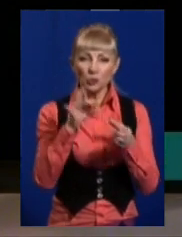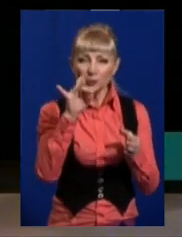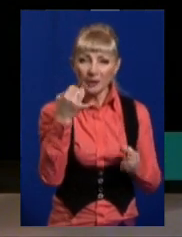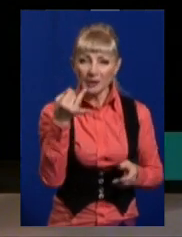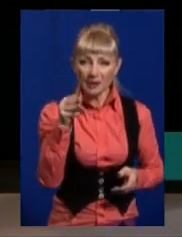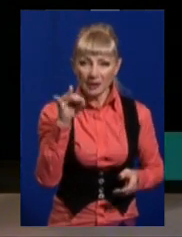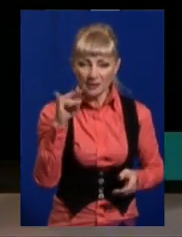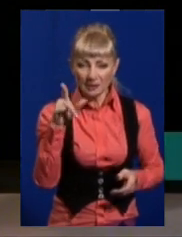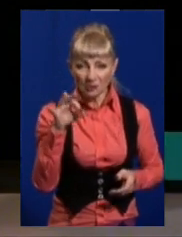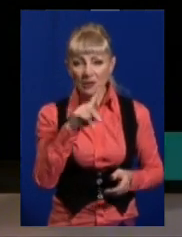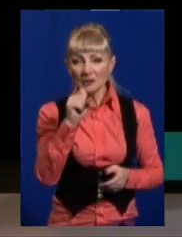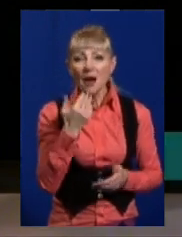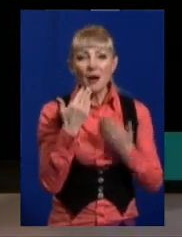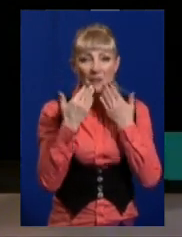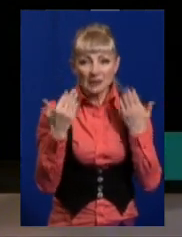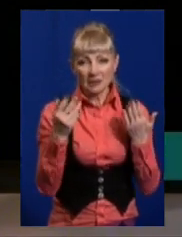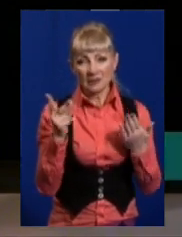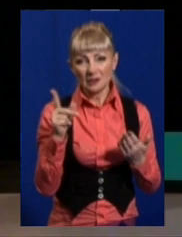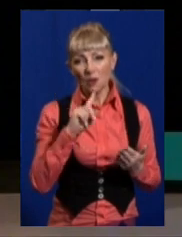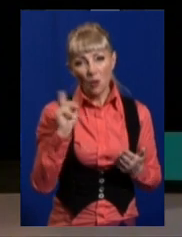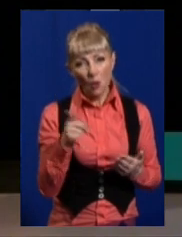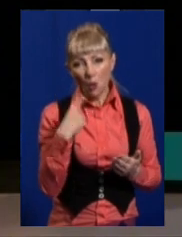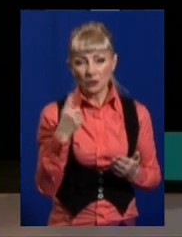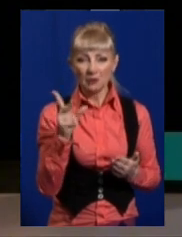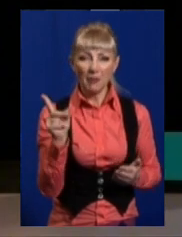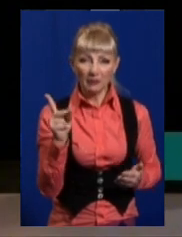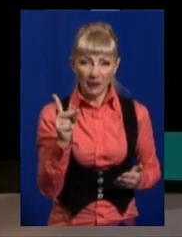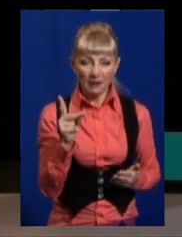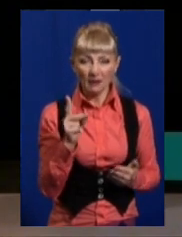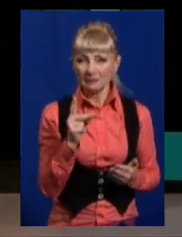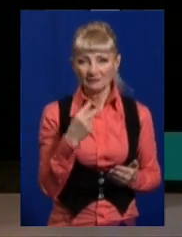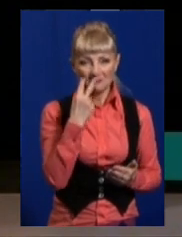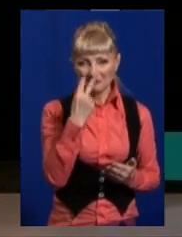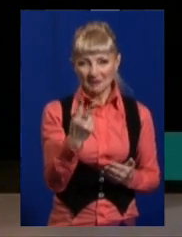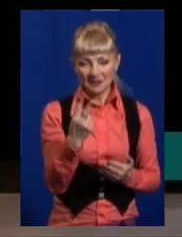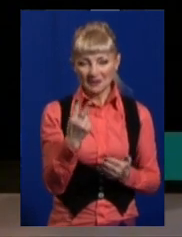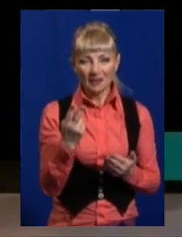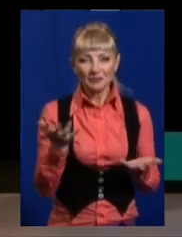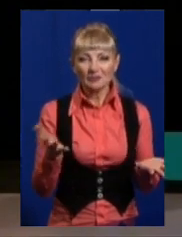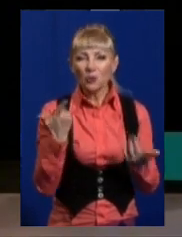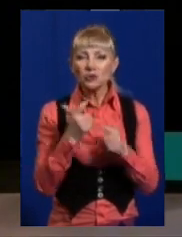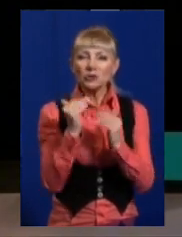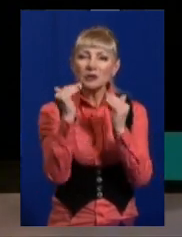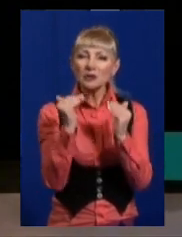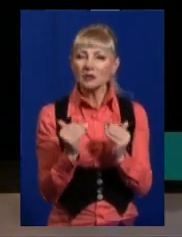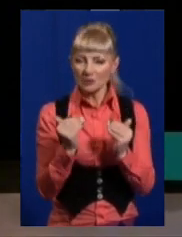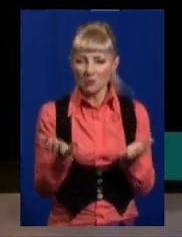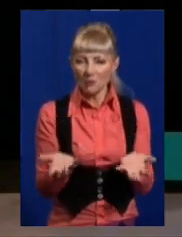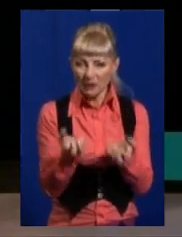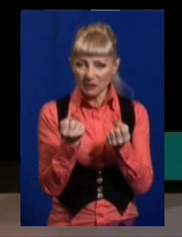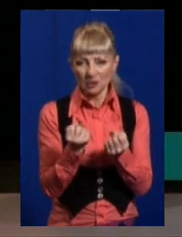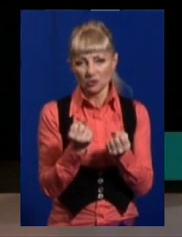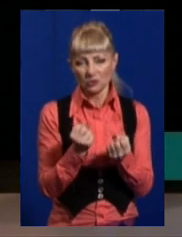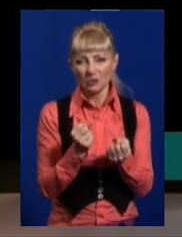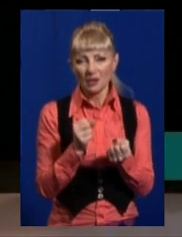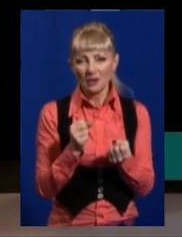останній рік-півтора вона демонструє доволі низьку підтримку більшості політиків. Окрім місцевих,